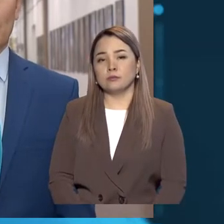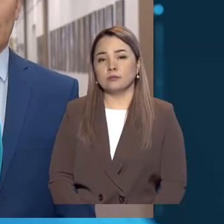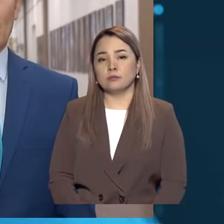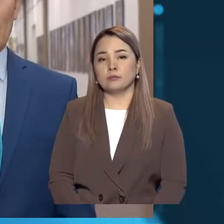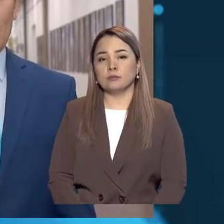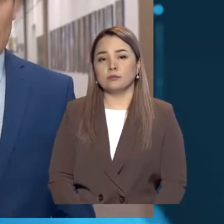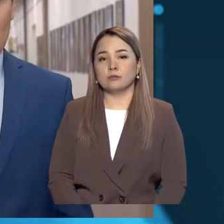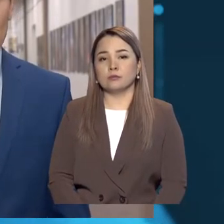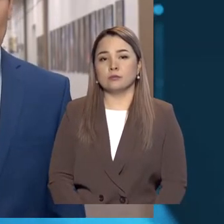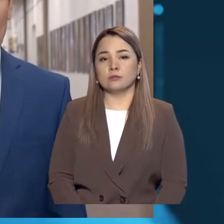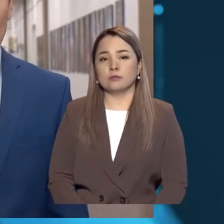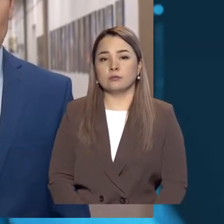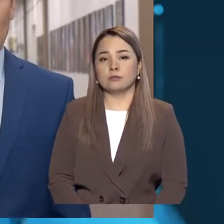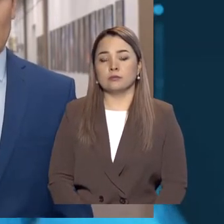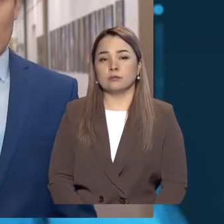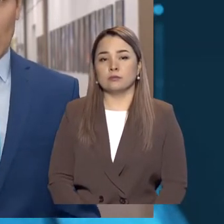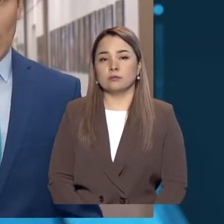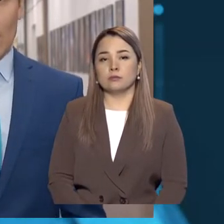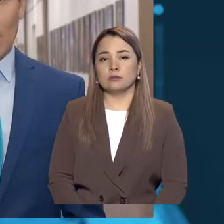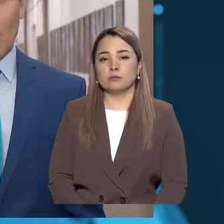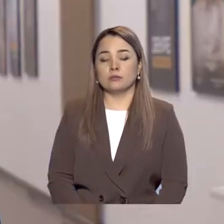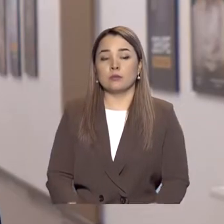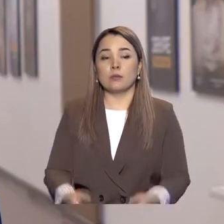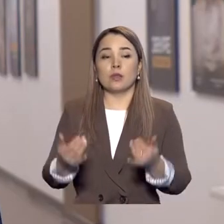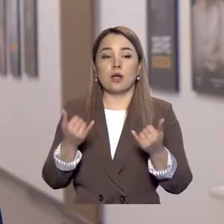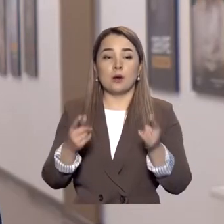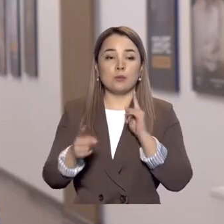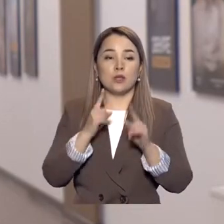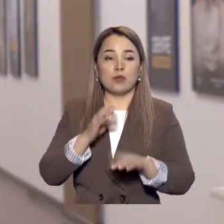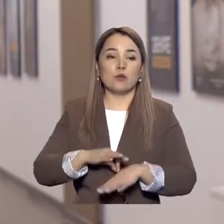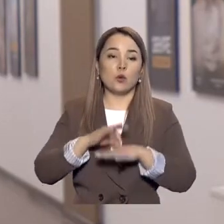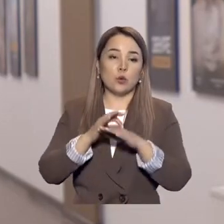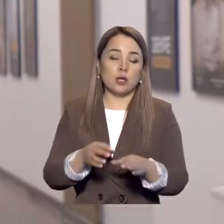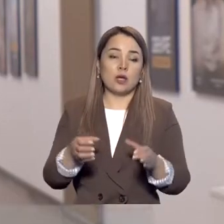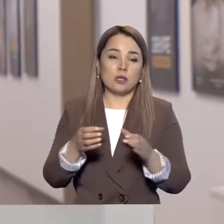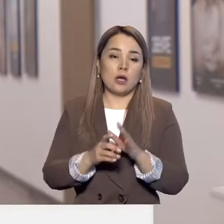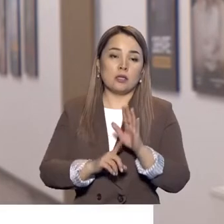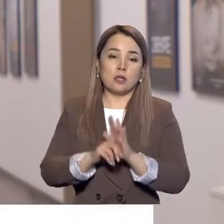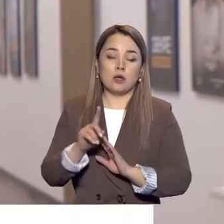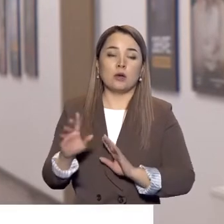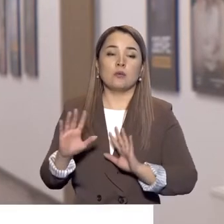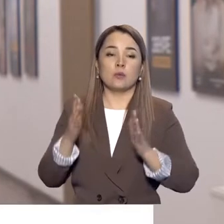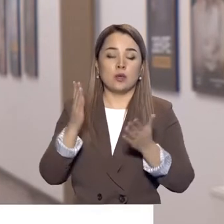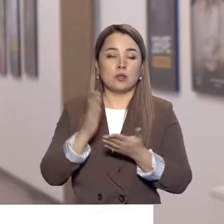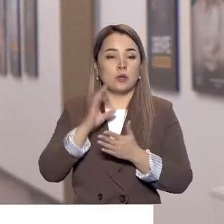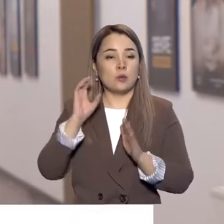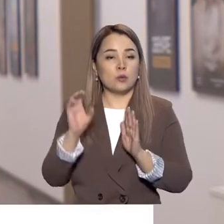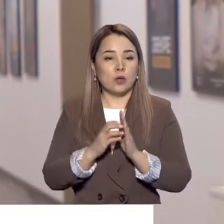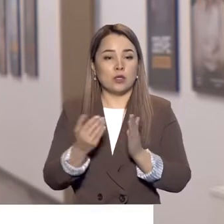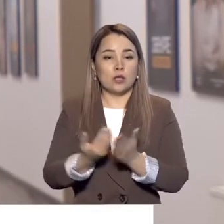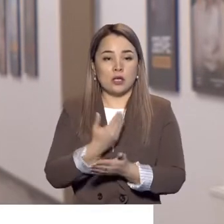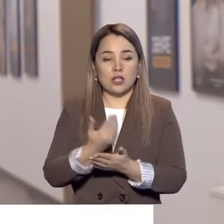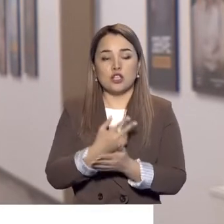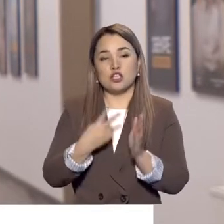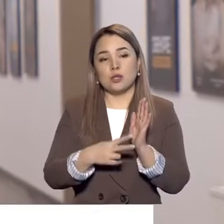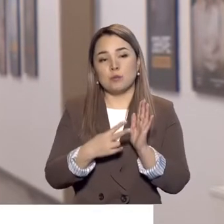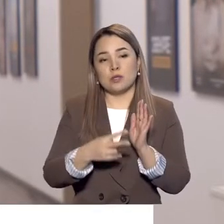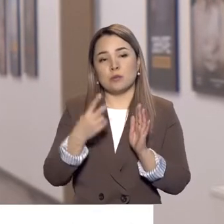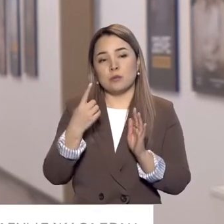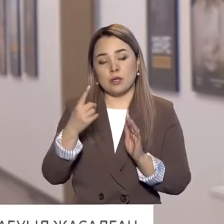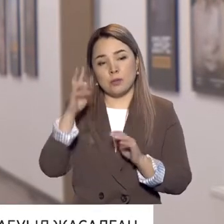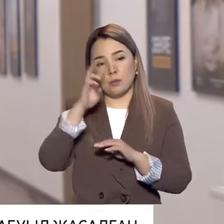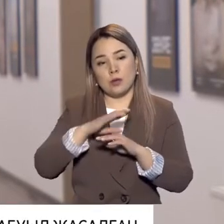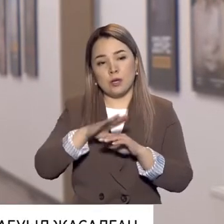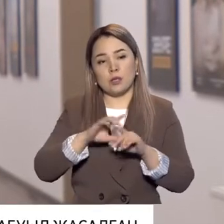Берік? Кеш жарық, Альбина. Я жаңа ғана брифинг өтіп, осы айдың басында болған оқиғалар кезінде барлығы 71 мемлекеттік